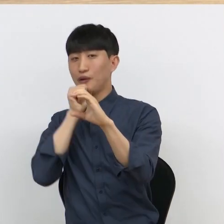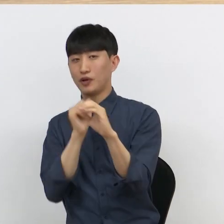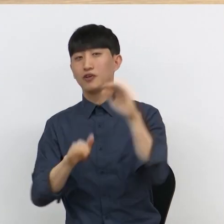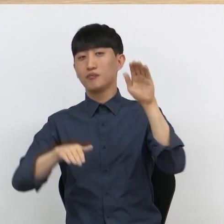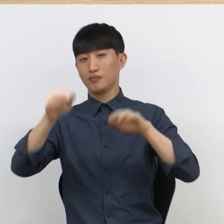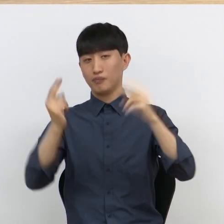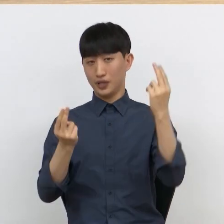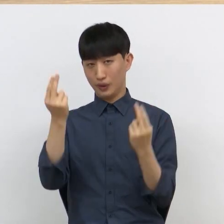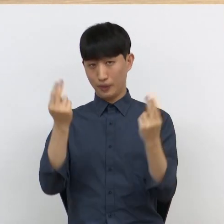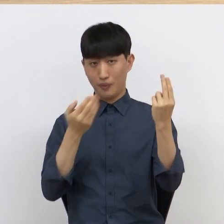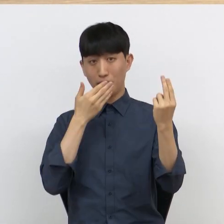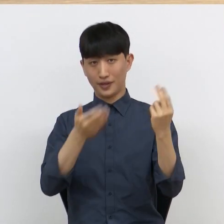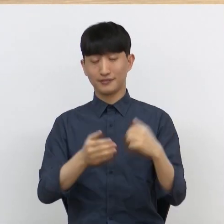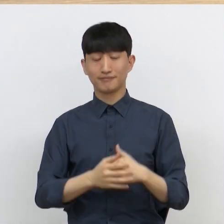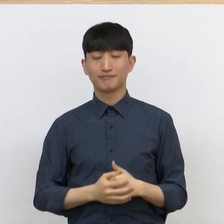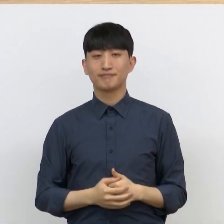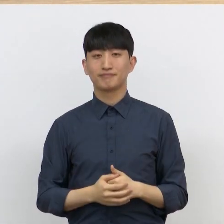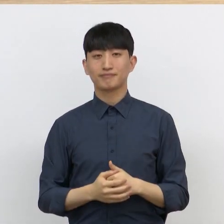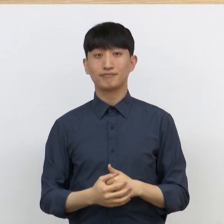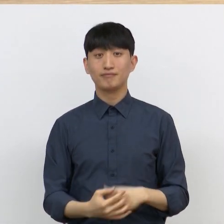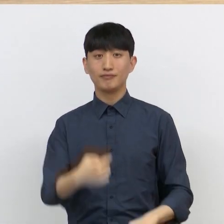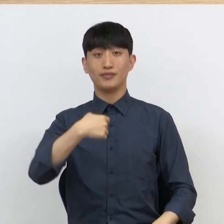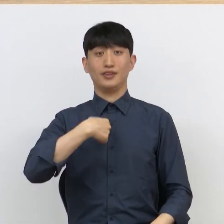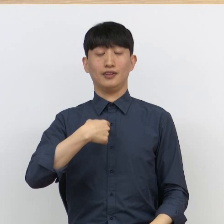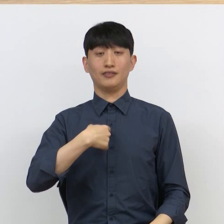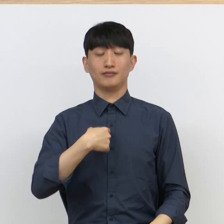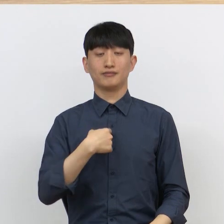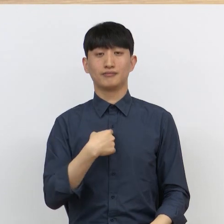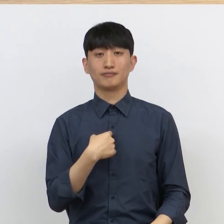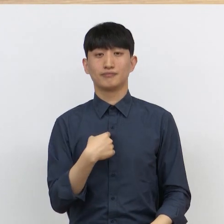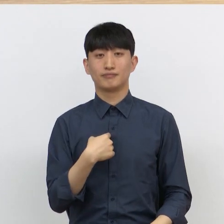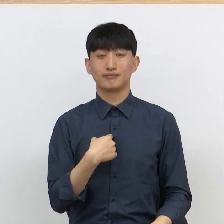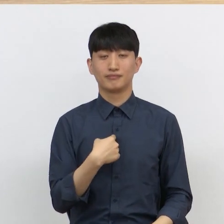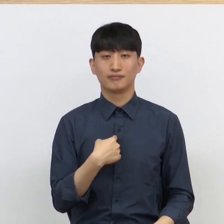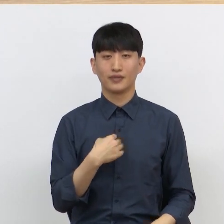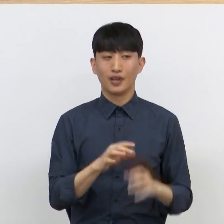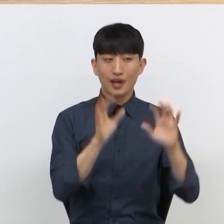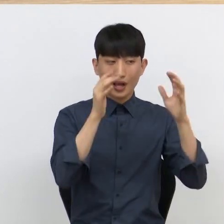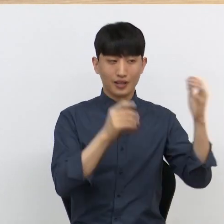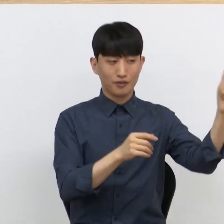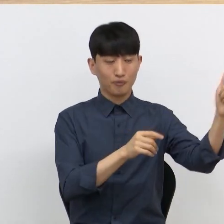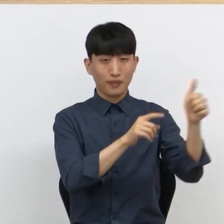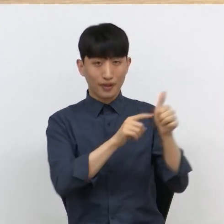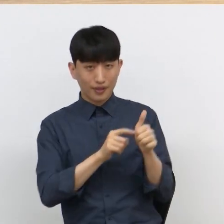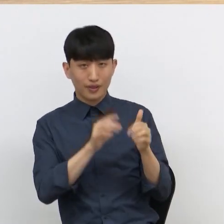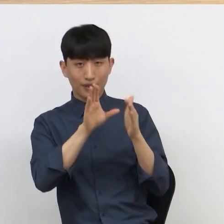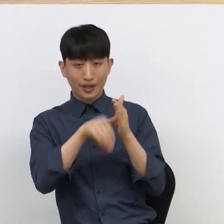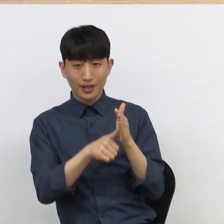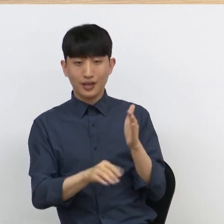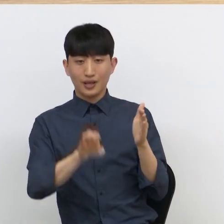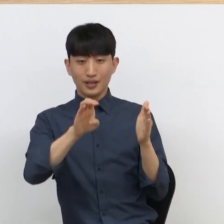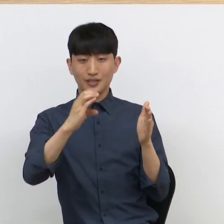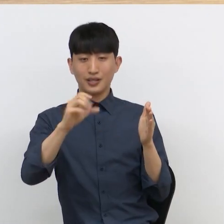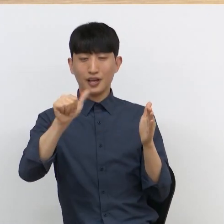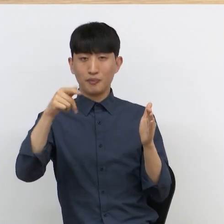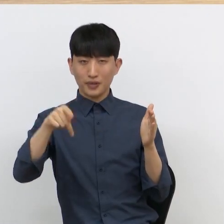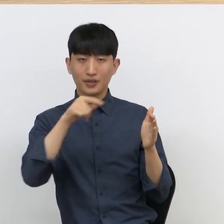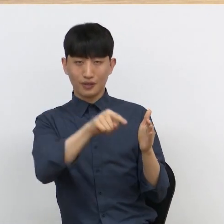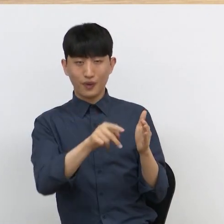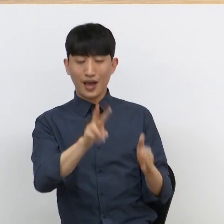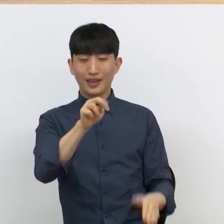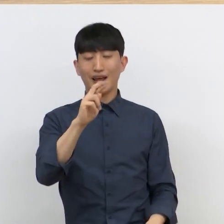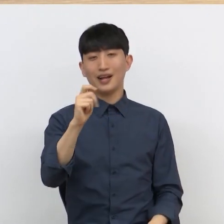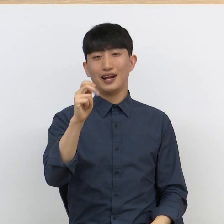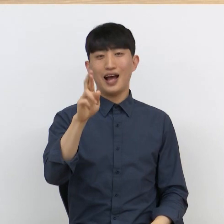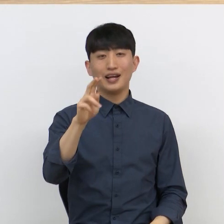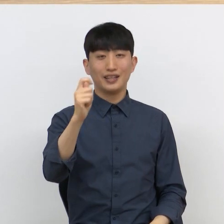비교가 가능하다라는 겁니다. 그래서 저도 저에게 리퍼가 되어 오는 아동들은 기본적으로 ECAP이라고 하는 NRT 검사를 실시를